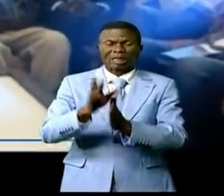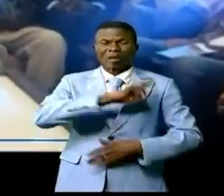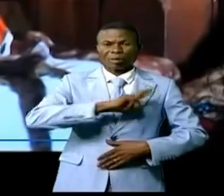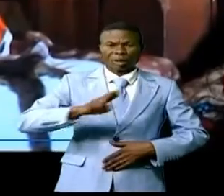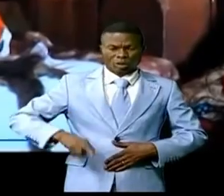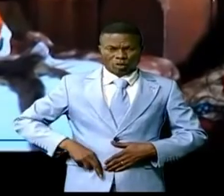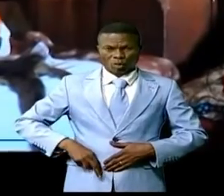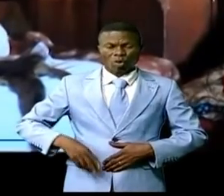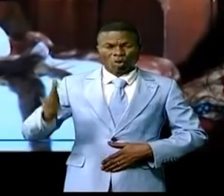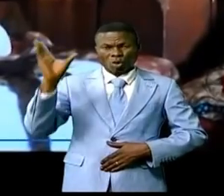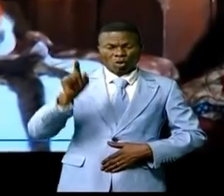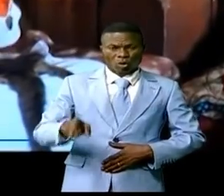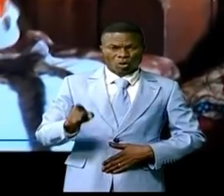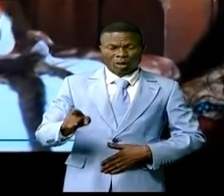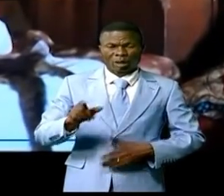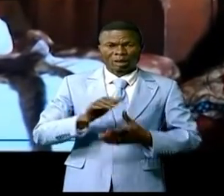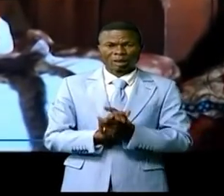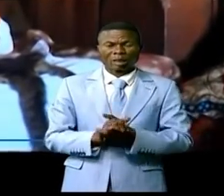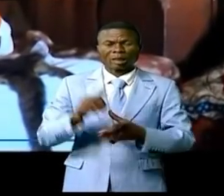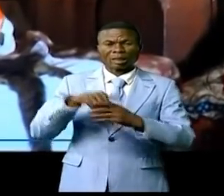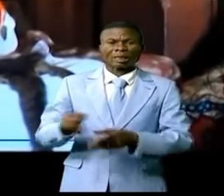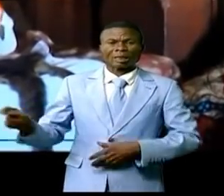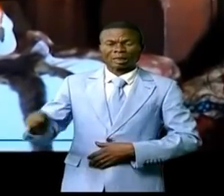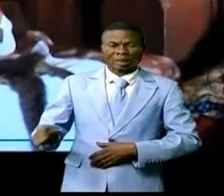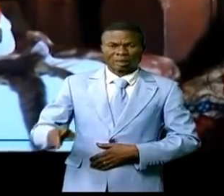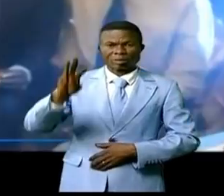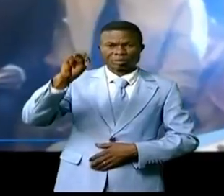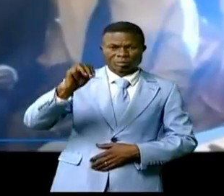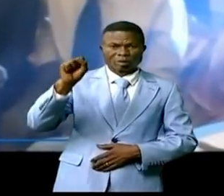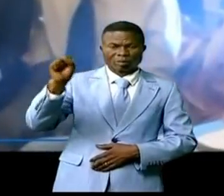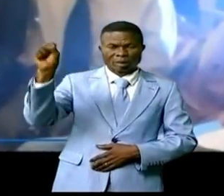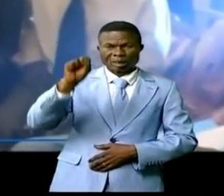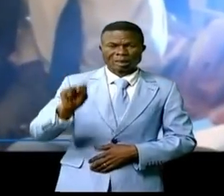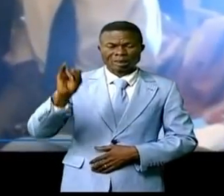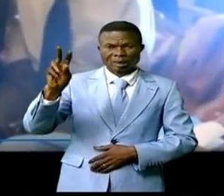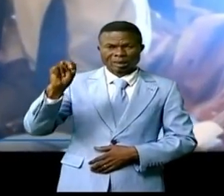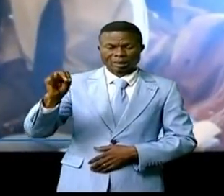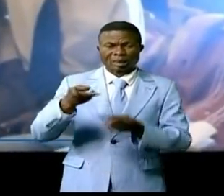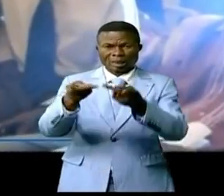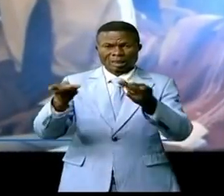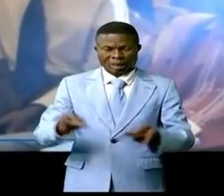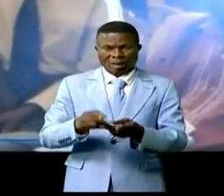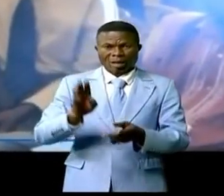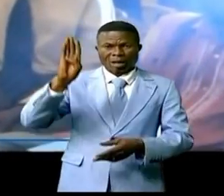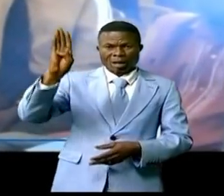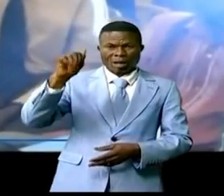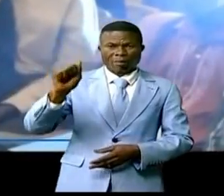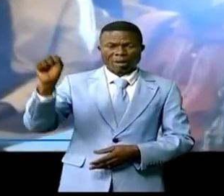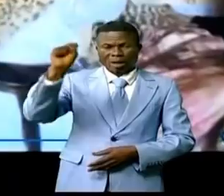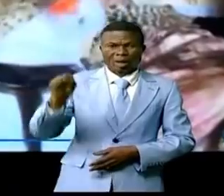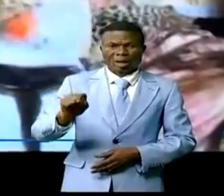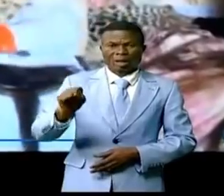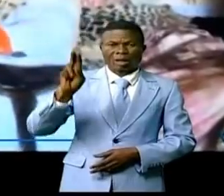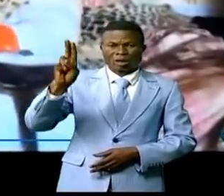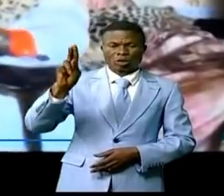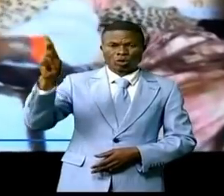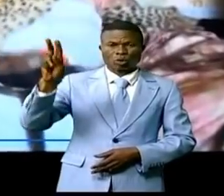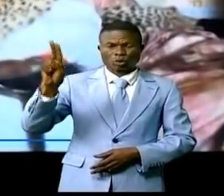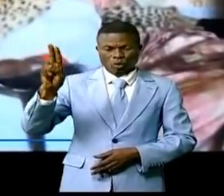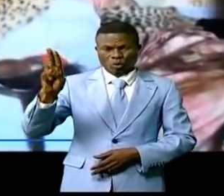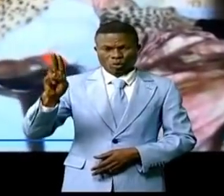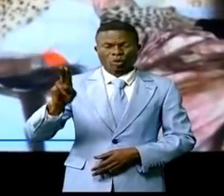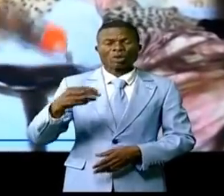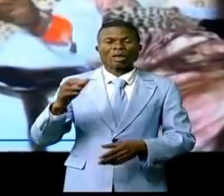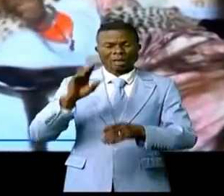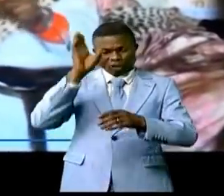Nzambi Kavabioko, dans les territoires de Massimanimba, plus précisément dans l'espace Basuku, Okwilu, était de rechercher,